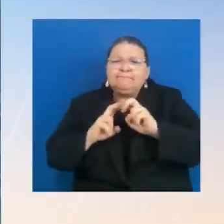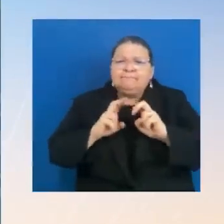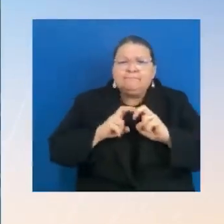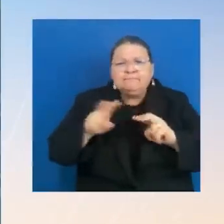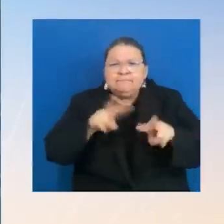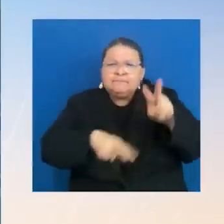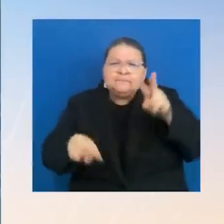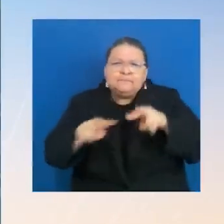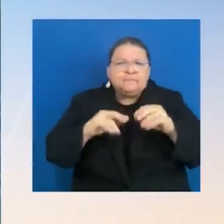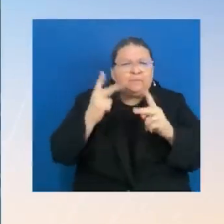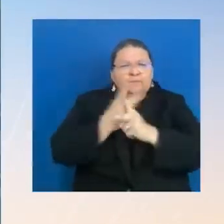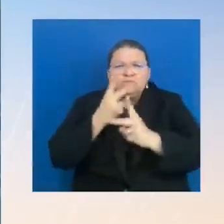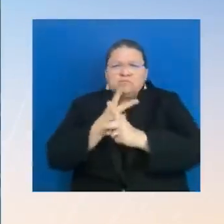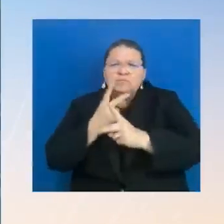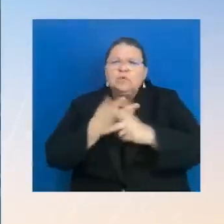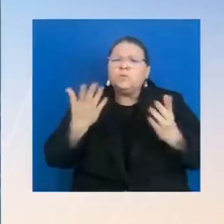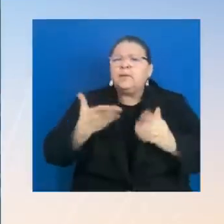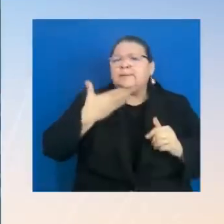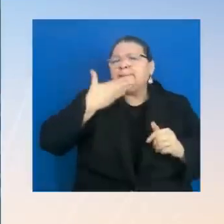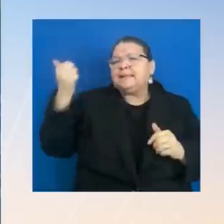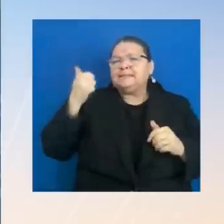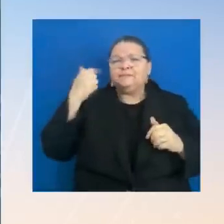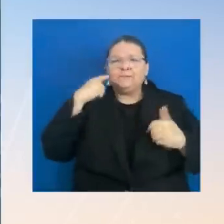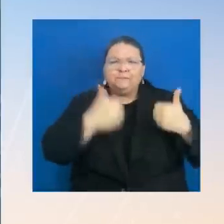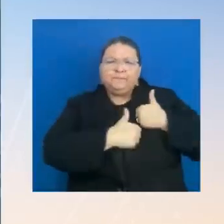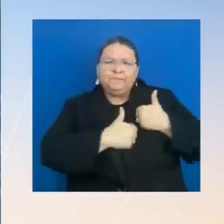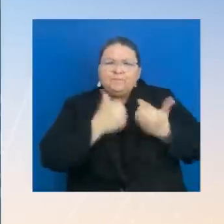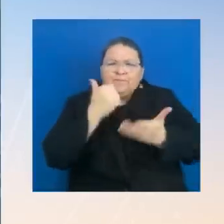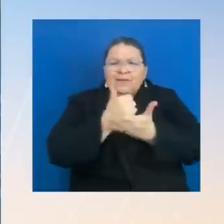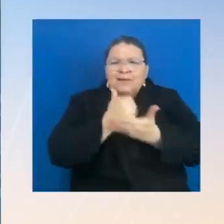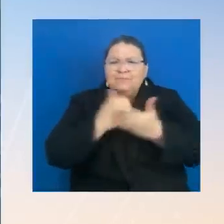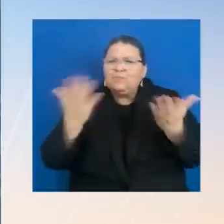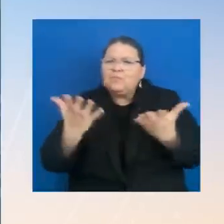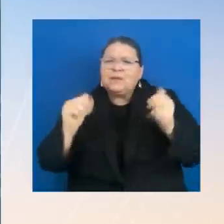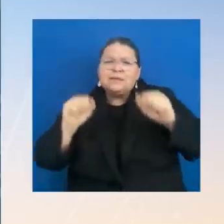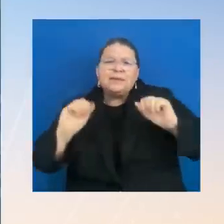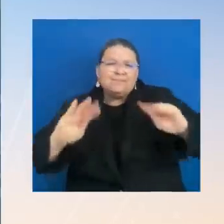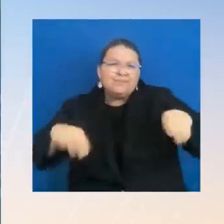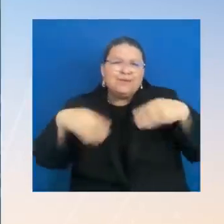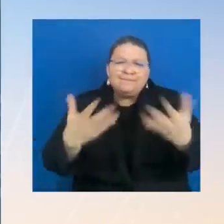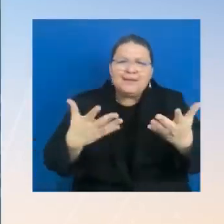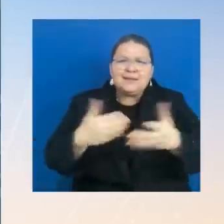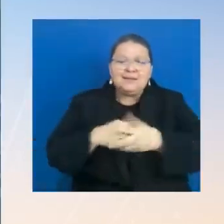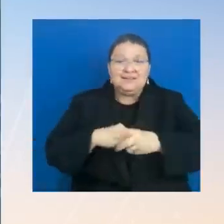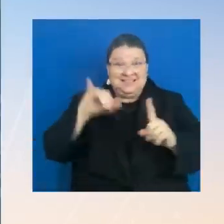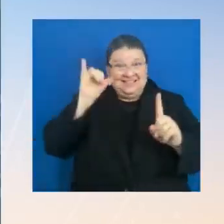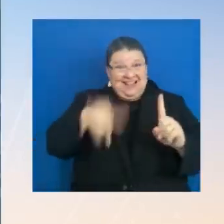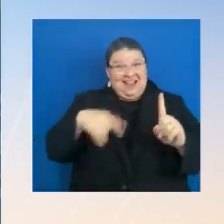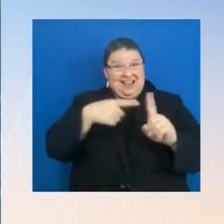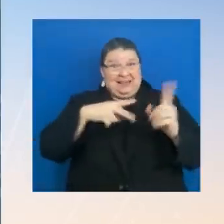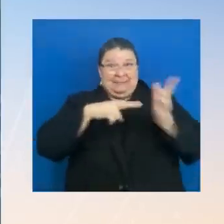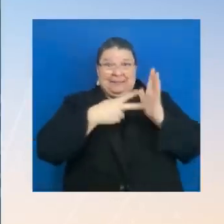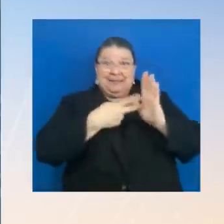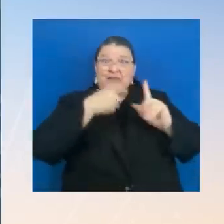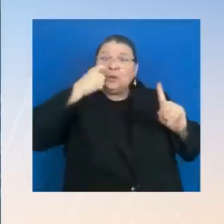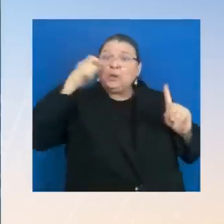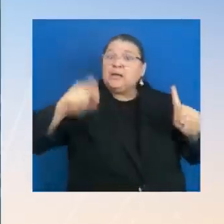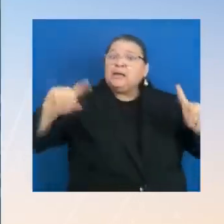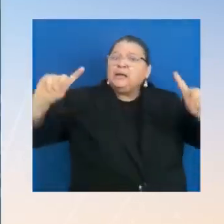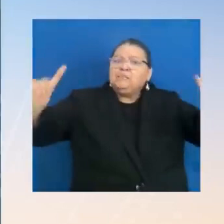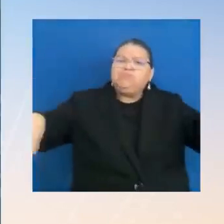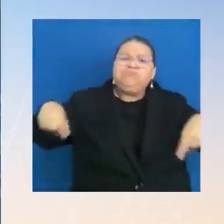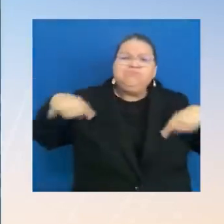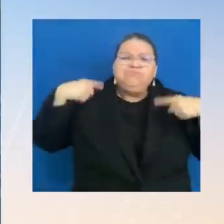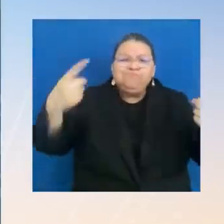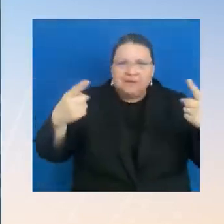leo thang. Spassacki sau đó đã bị thúc ép về sự khác biệt giữa việc chuyển giao các hệ thống phòng không có nguồn gốc từ phương